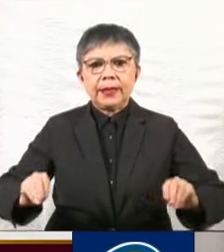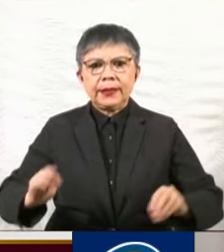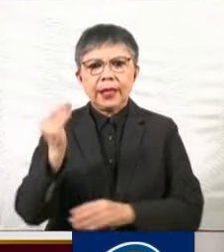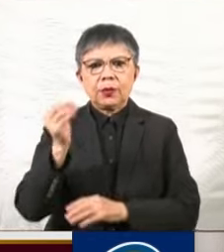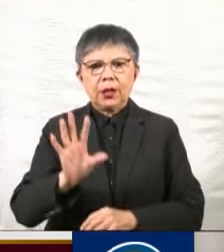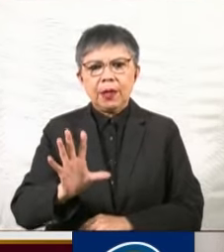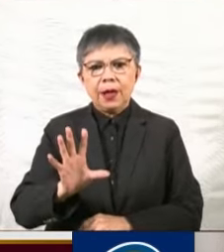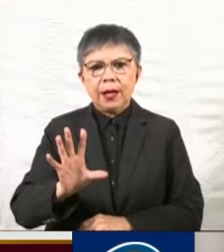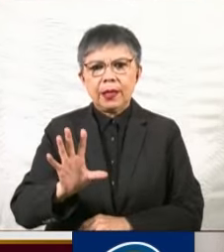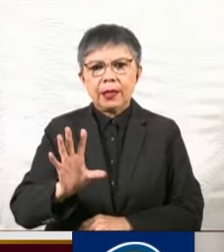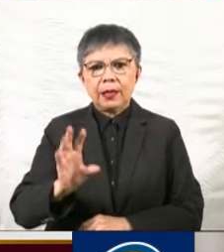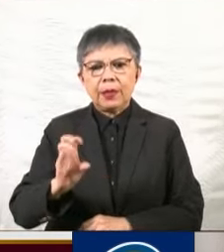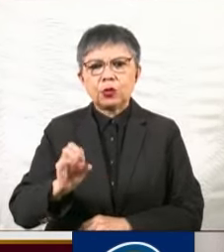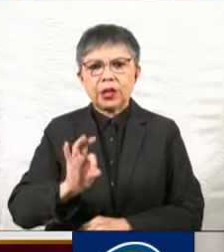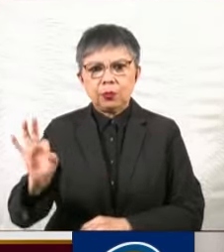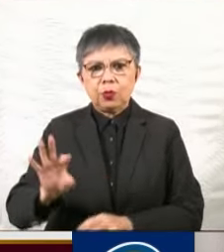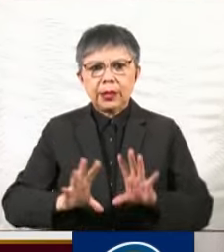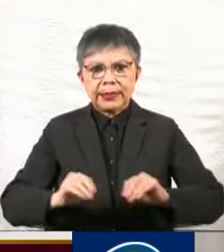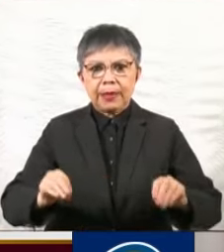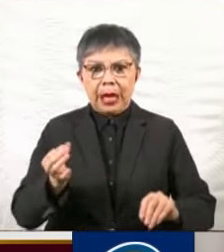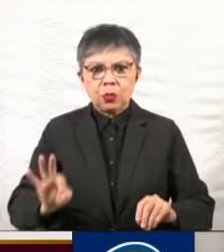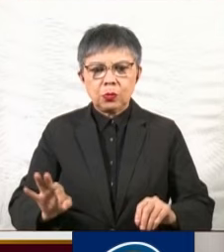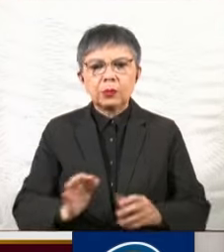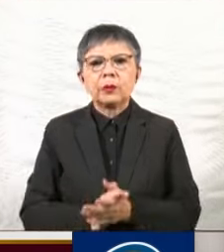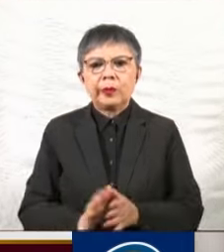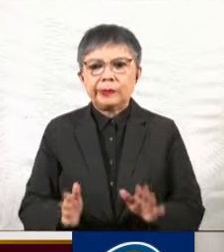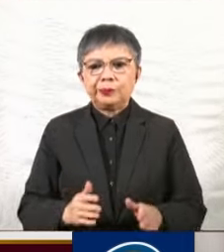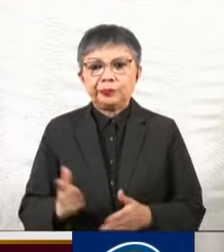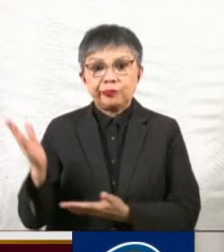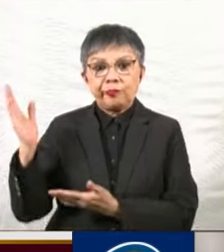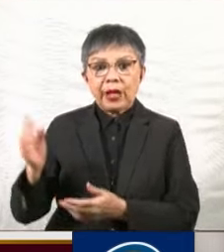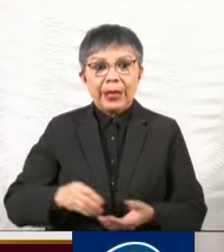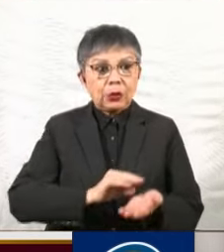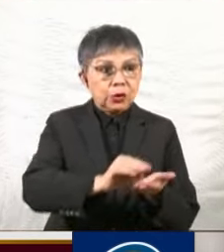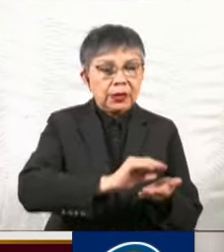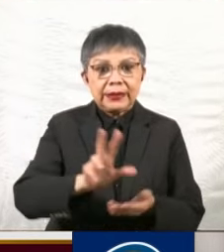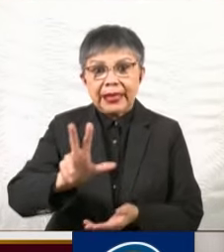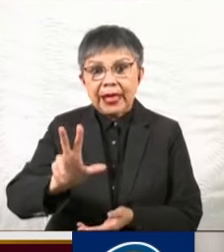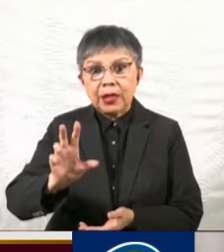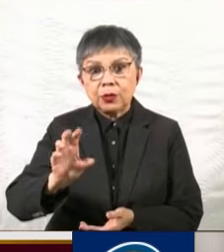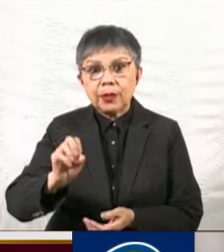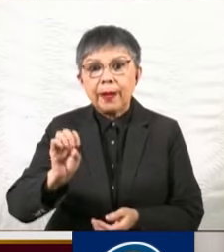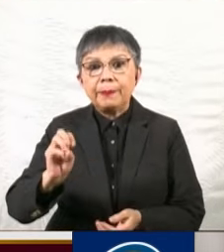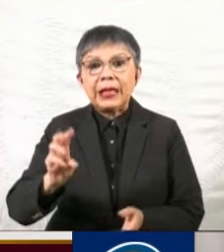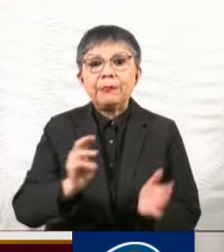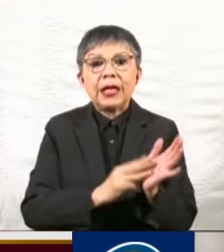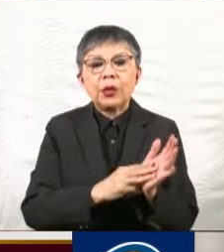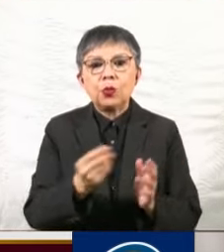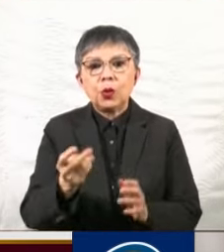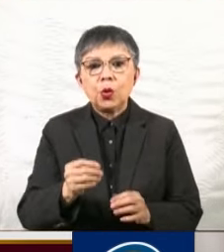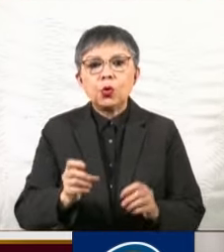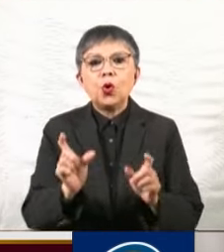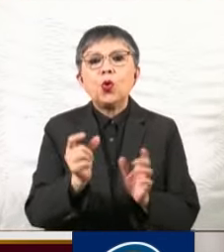sejumlah 500.000 pekerjaan dan kami akan mengalokasikan Rp300 Miliar untuk